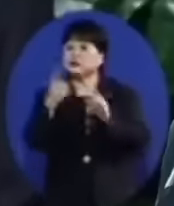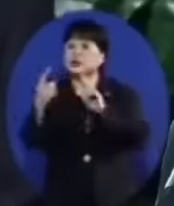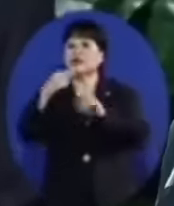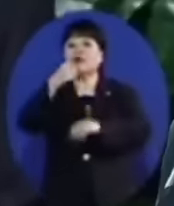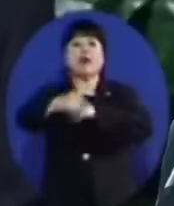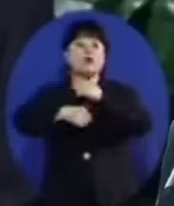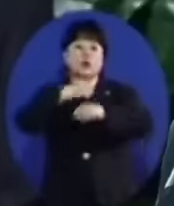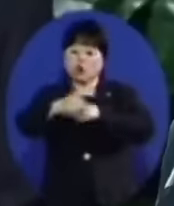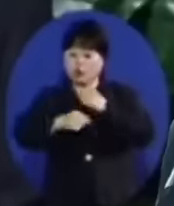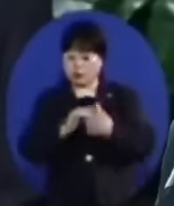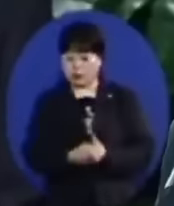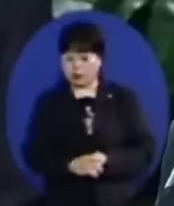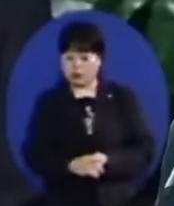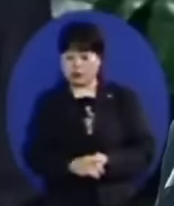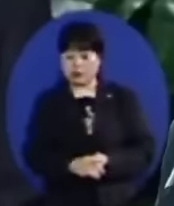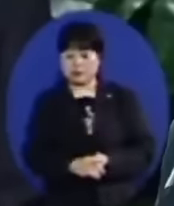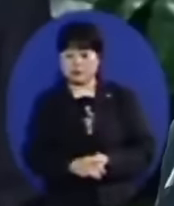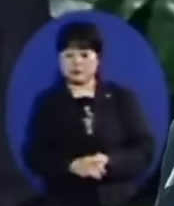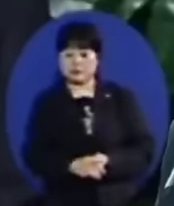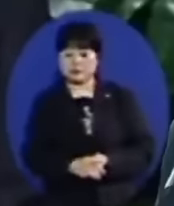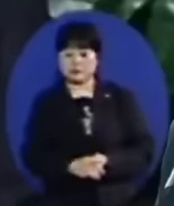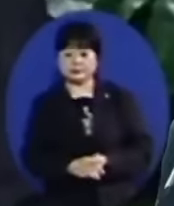것입니다.